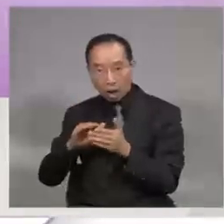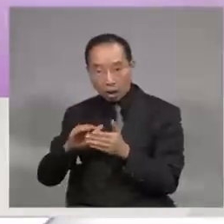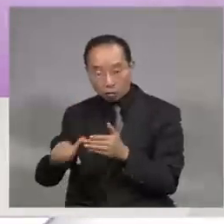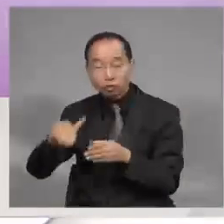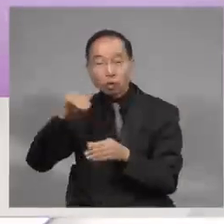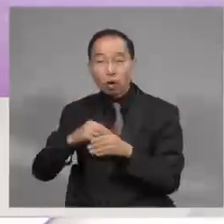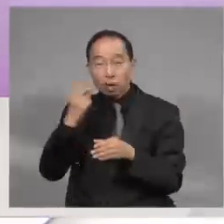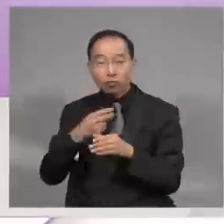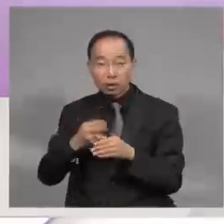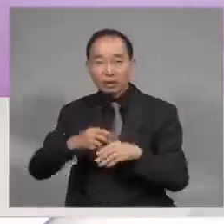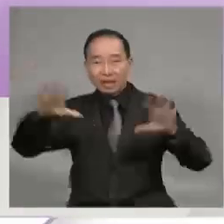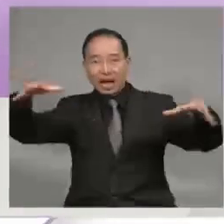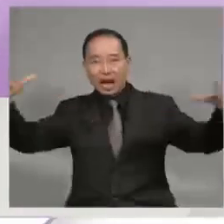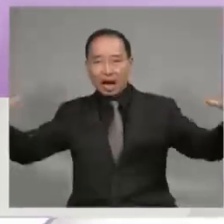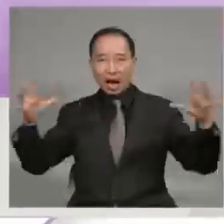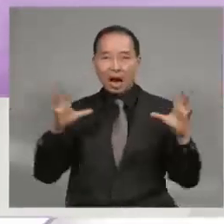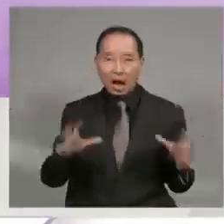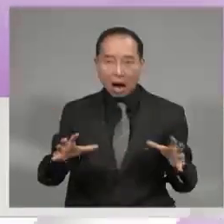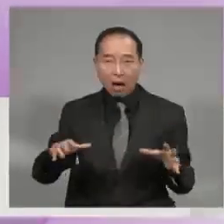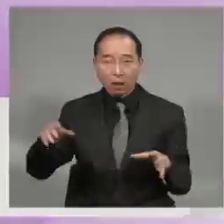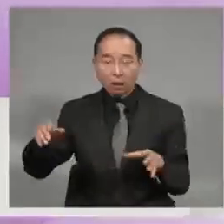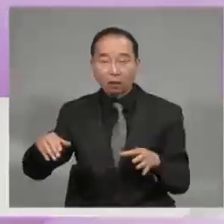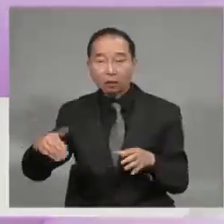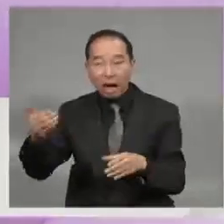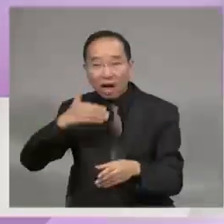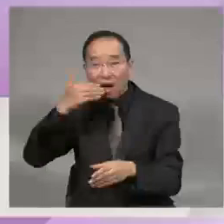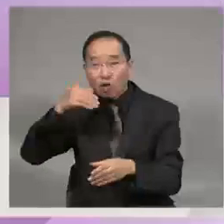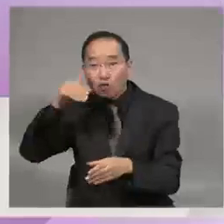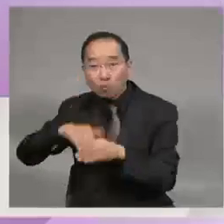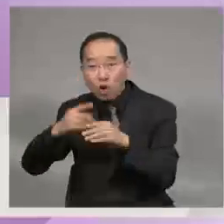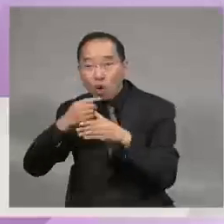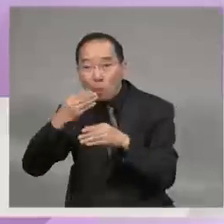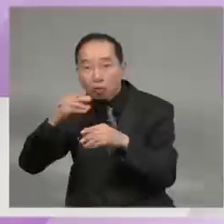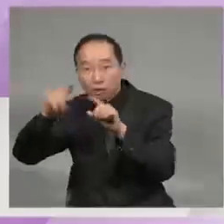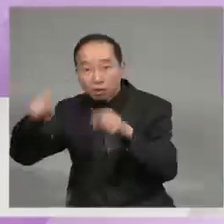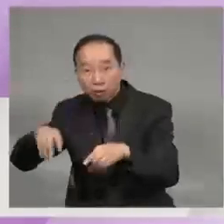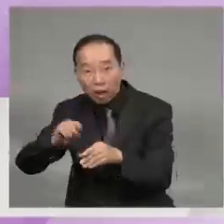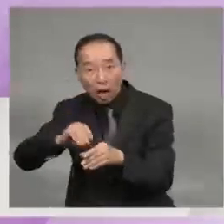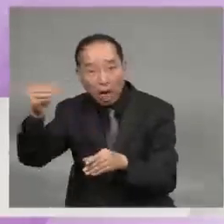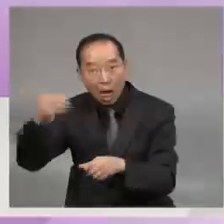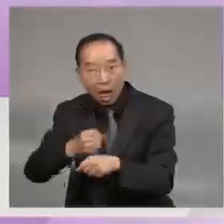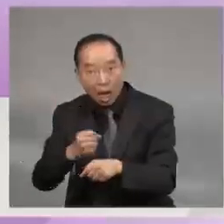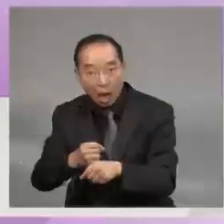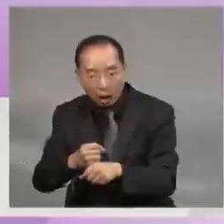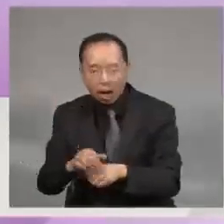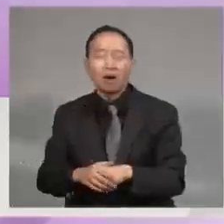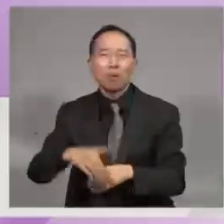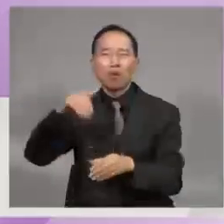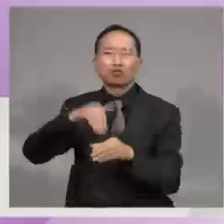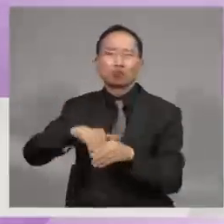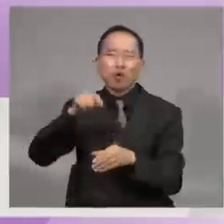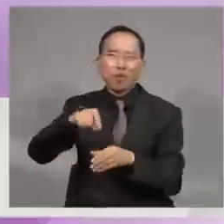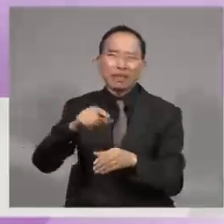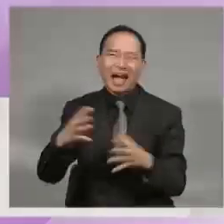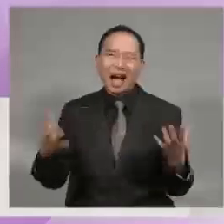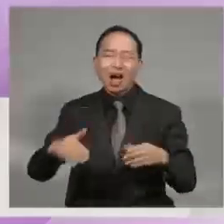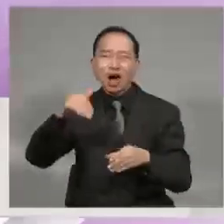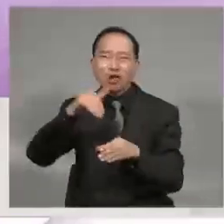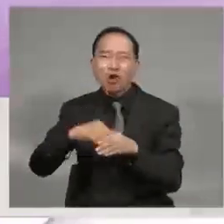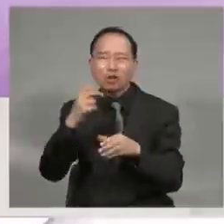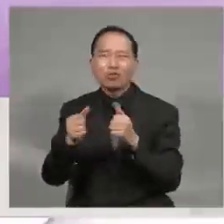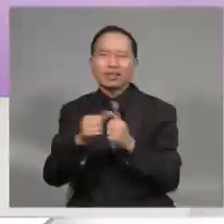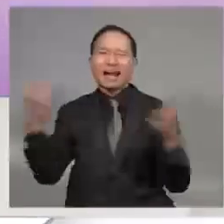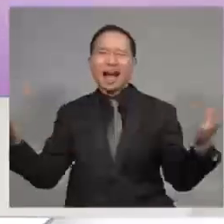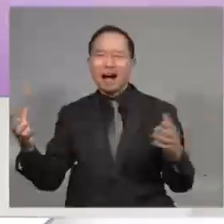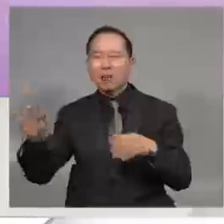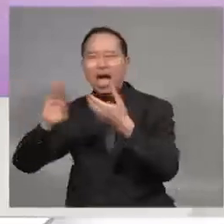건가요? 네, 선관위에서 이렇게 미리 개표소를 지정을 합니다. 그 개표소로 모든 투표함을 다 이송을 해서 그곳에서 네. 지금